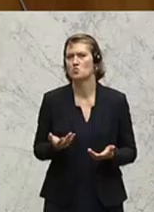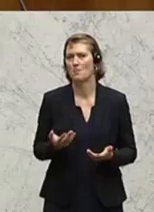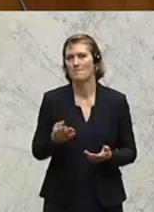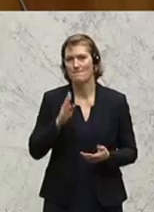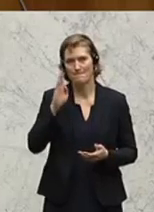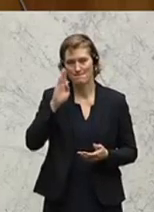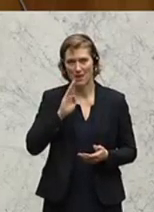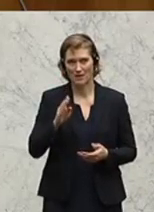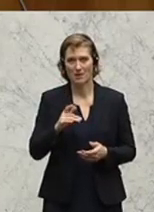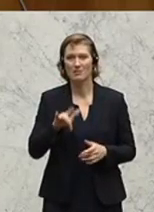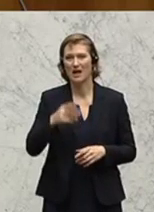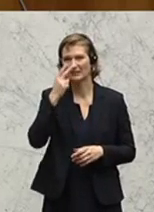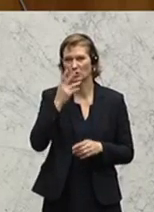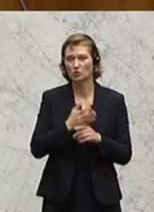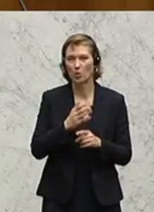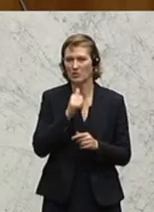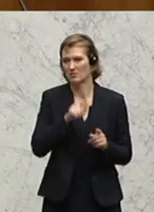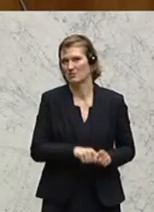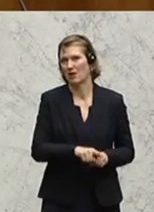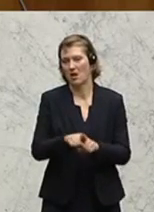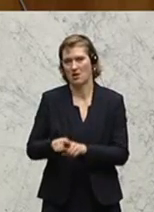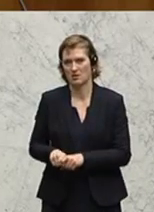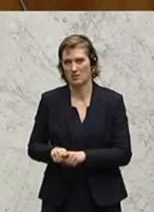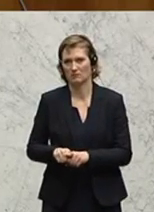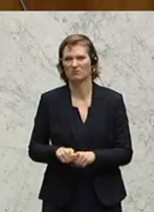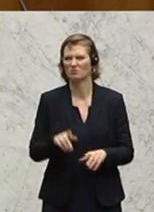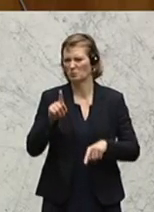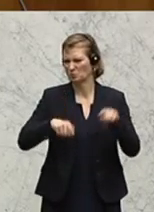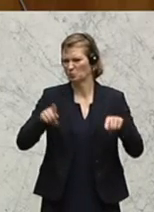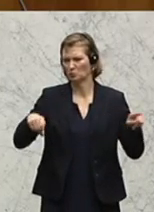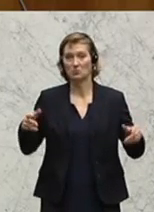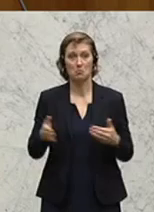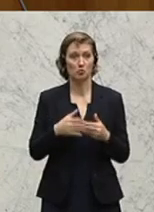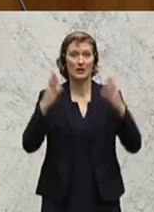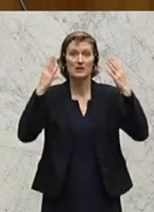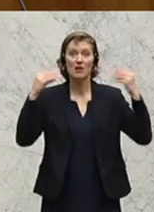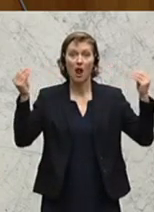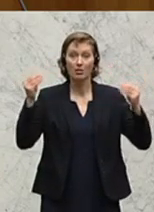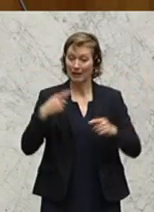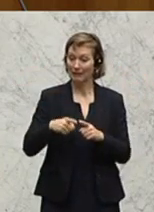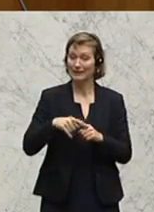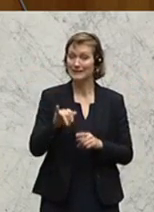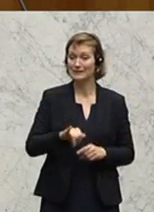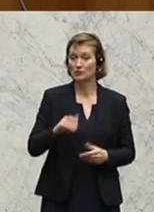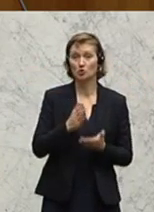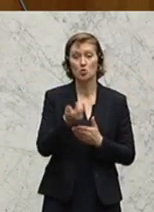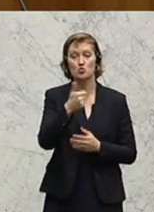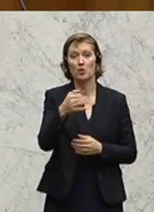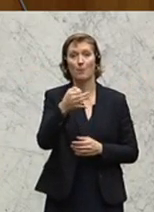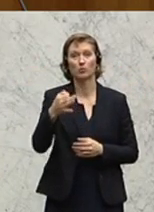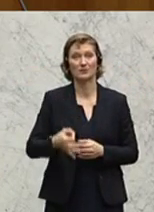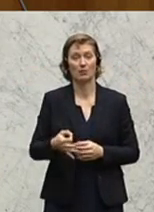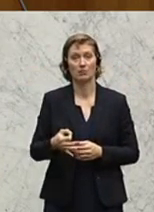in Belgien, und hier sehen wir auch die Uneinheitlichkeit in Europa. In den Niederlanden sind die Kreditzinsen zu